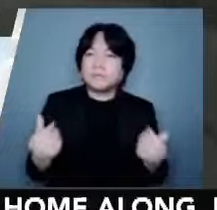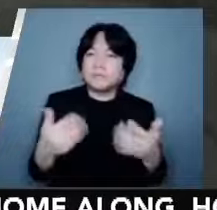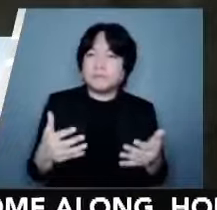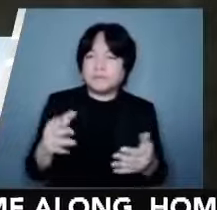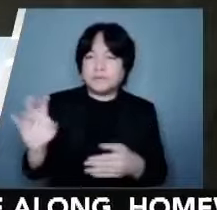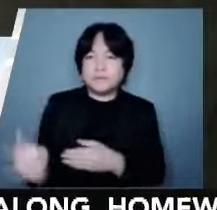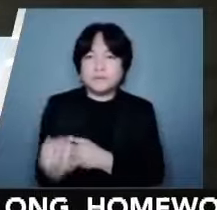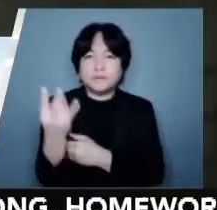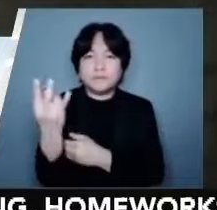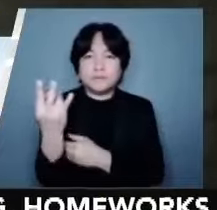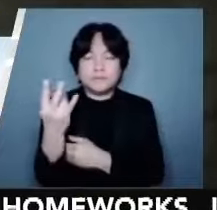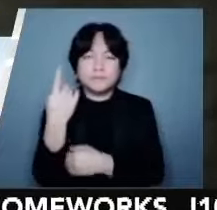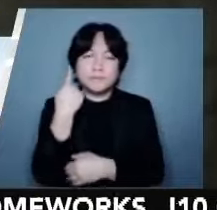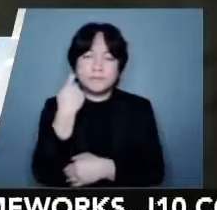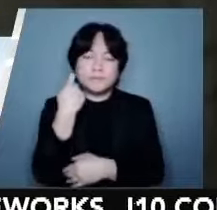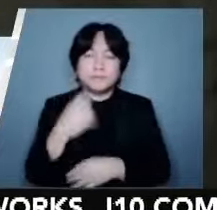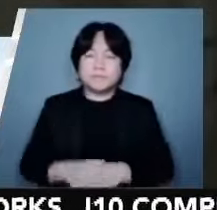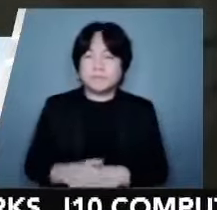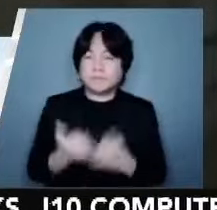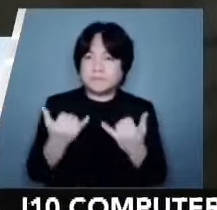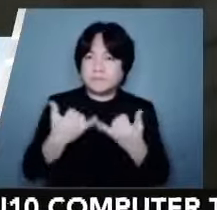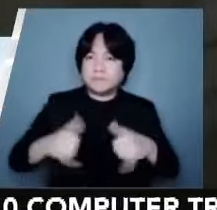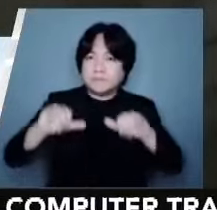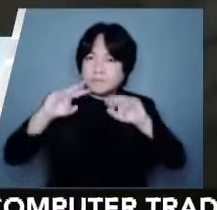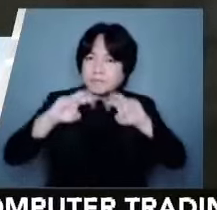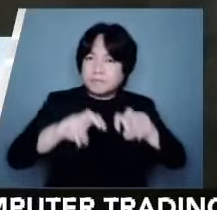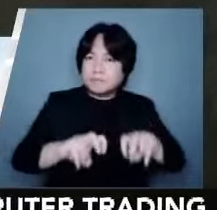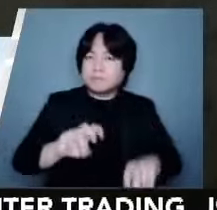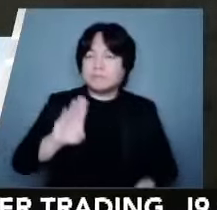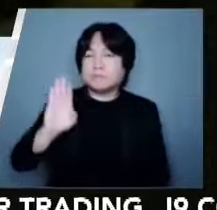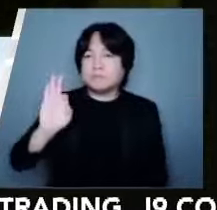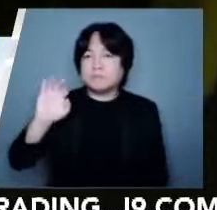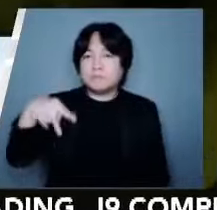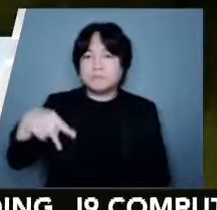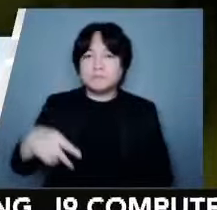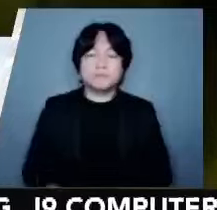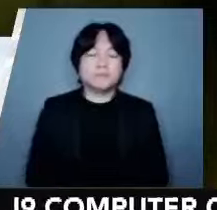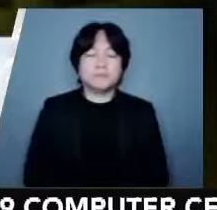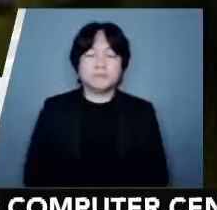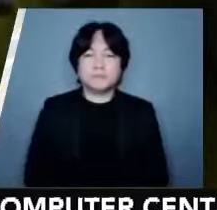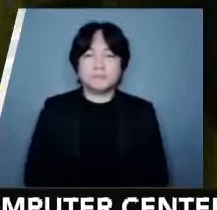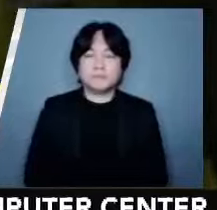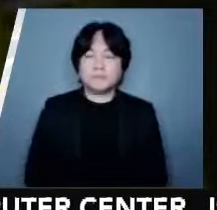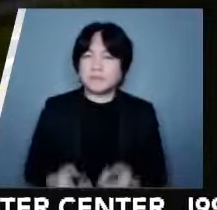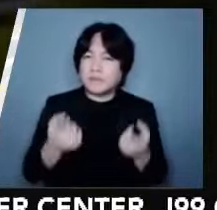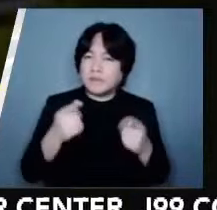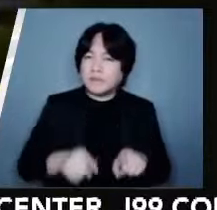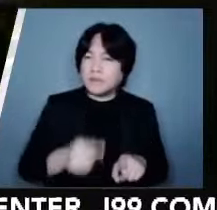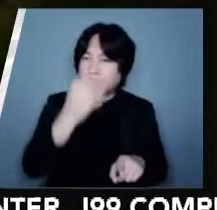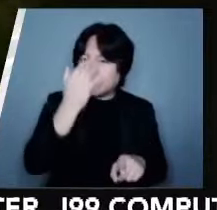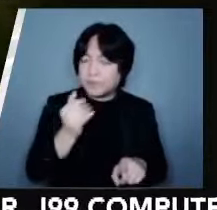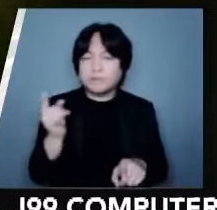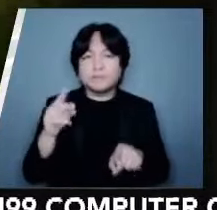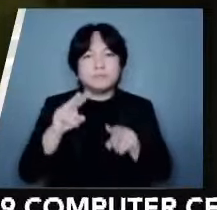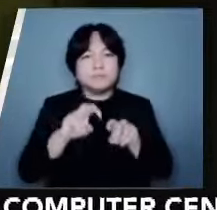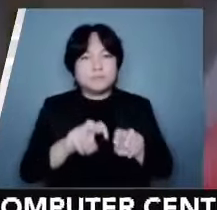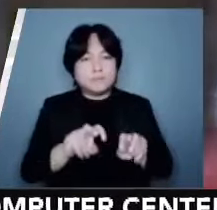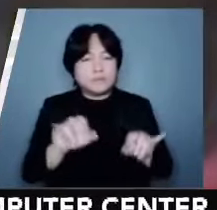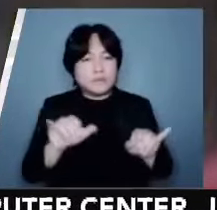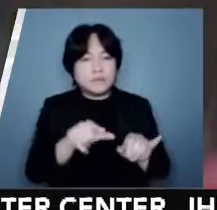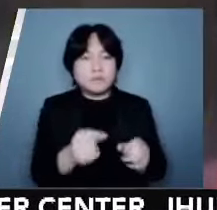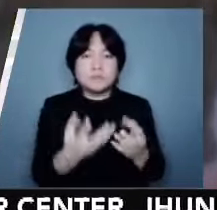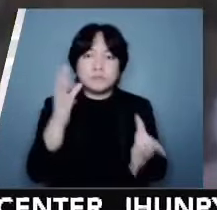kanina. Patuloy ang investigasyon ng Bureau of Fire Protection sa sanhi ng apoy maging sa lawak at halaga ng